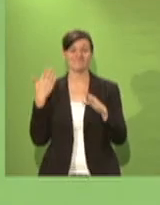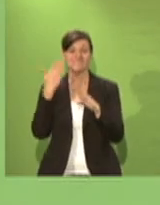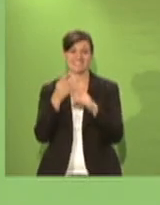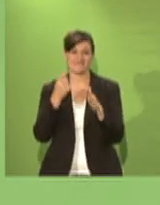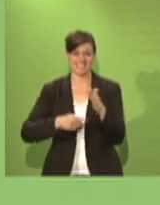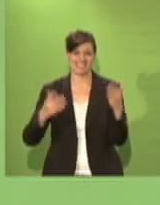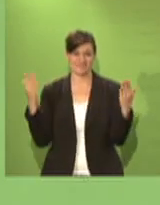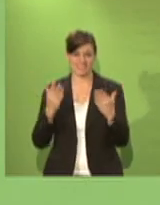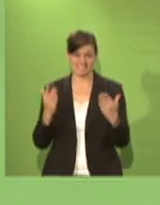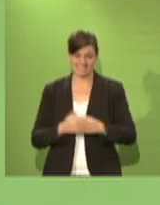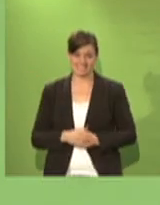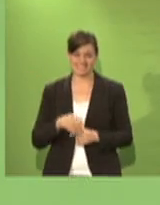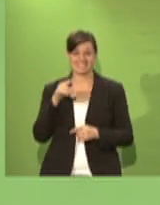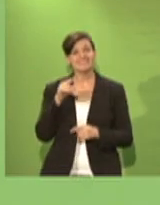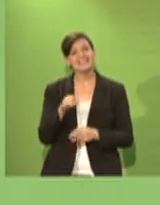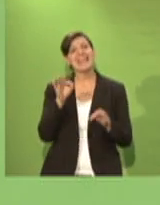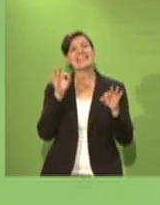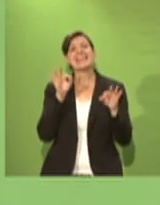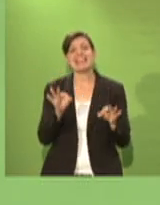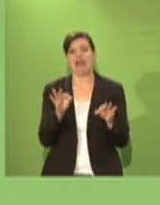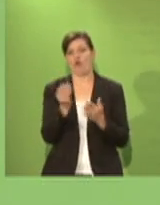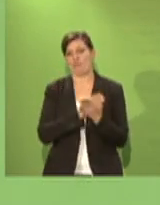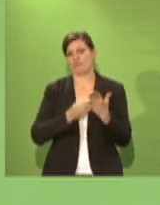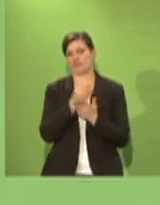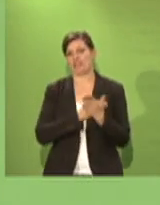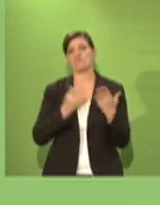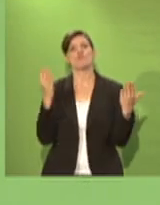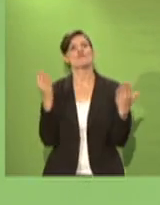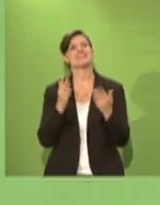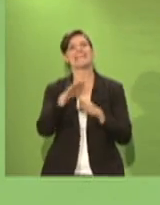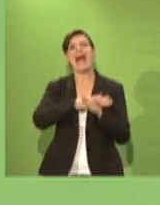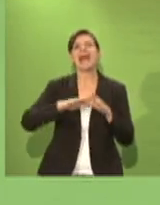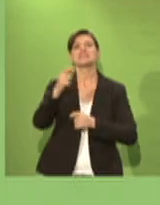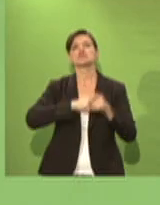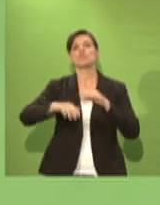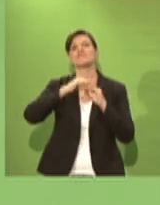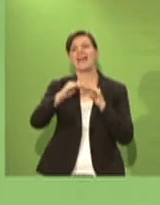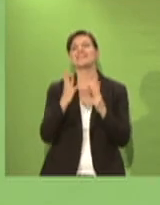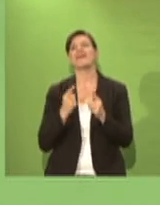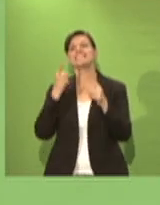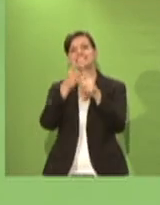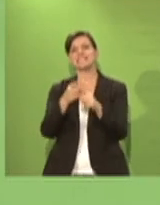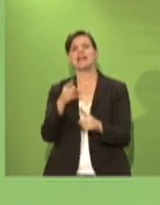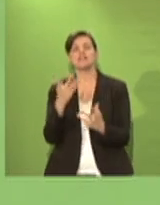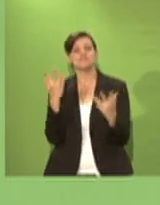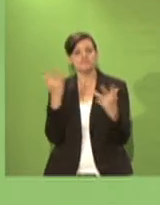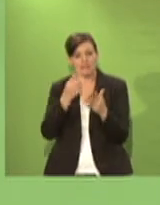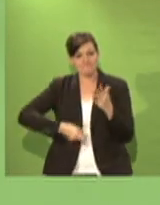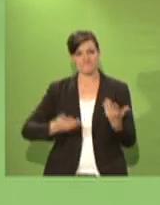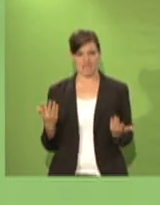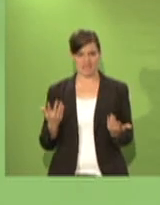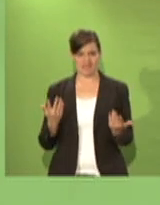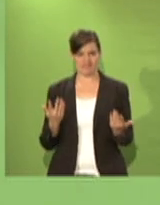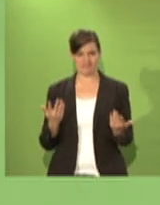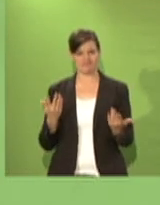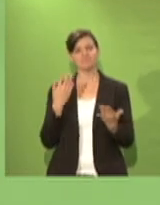eine umfassendere Beschreibung der notwendigen Handlungsfelder und Ziele im Bereich BNE, also so etwas wie